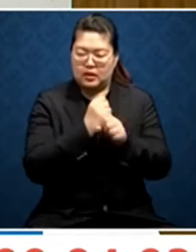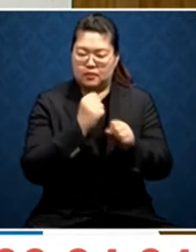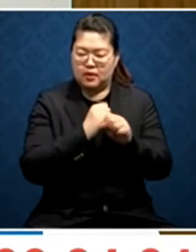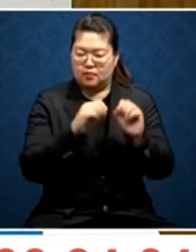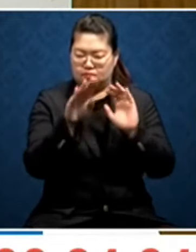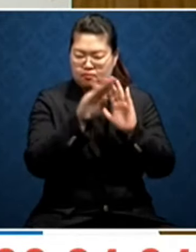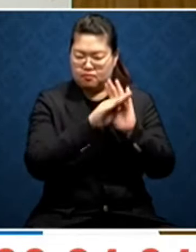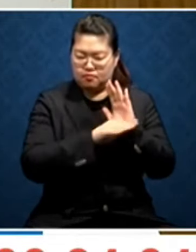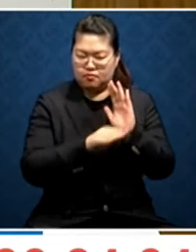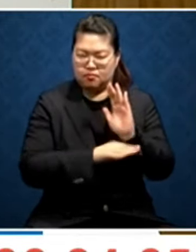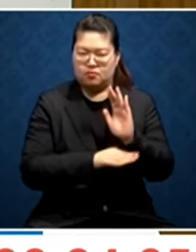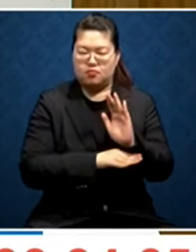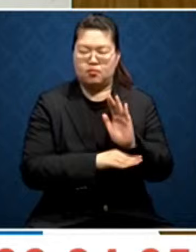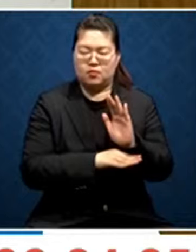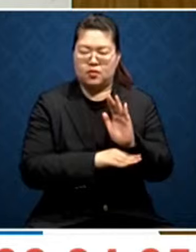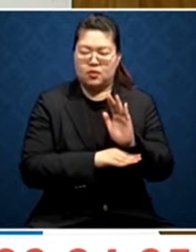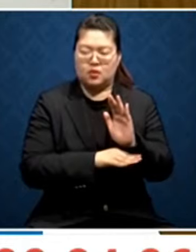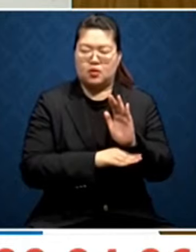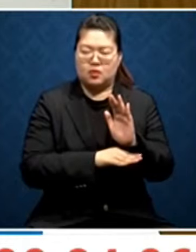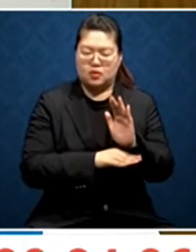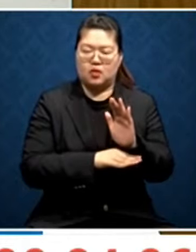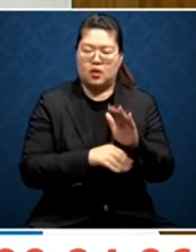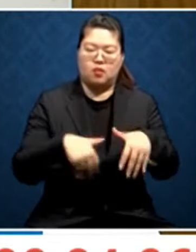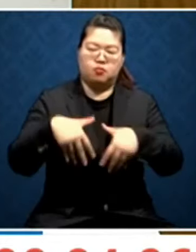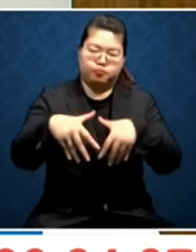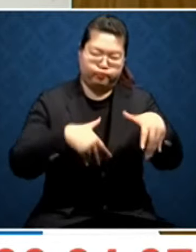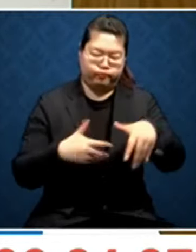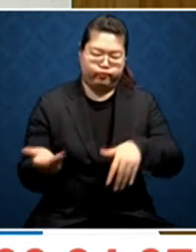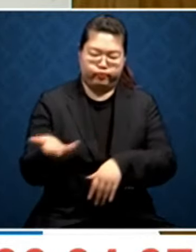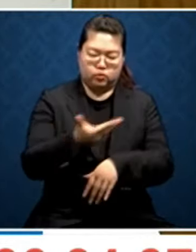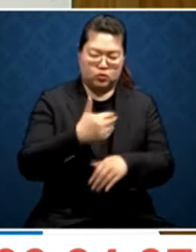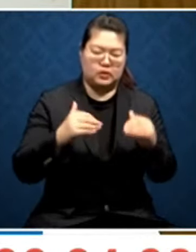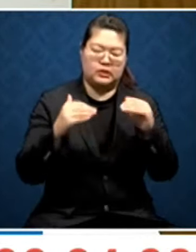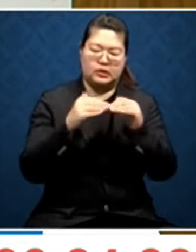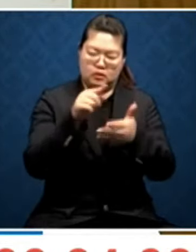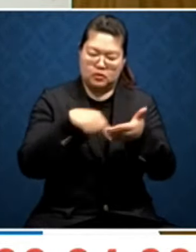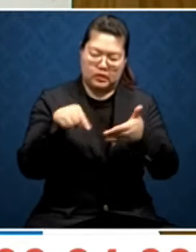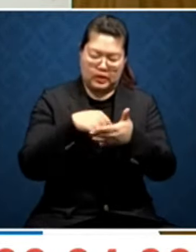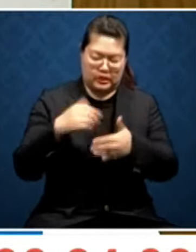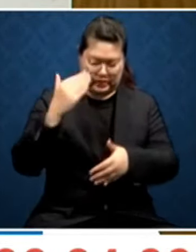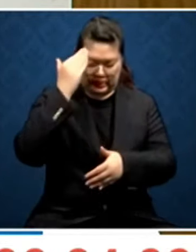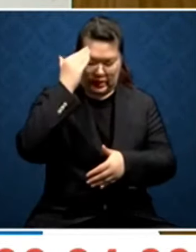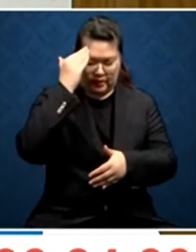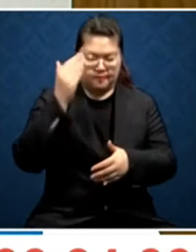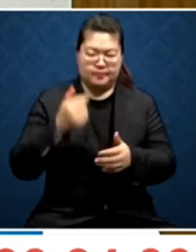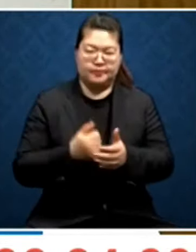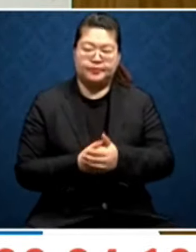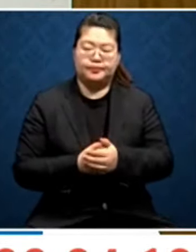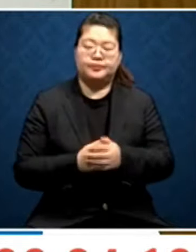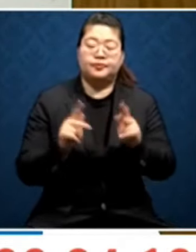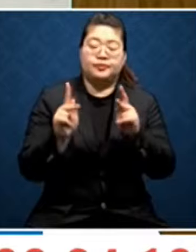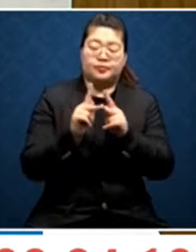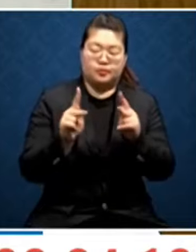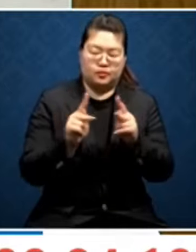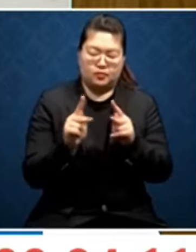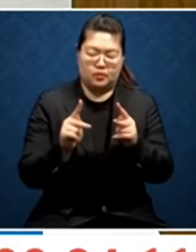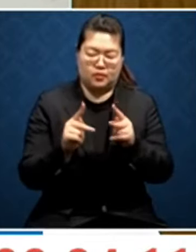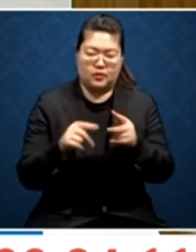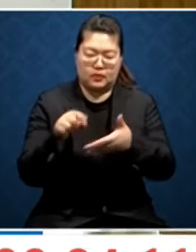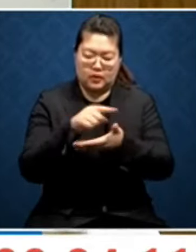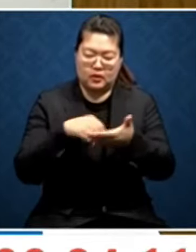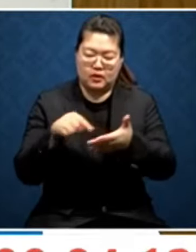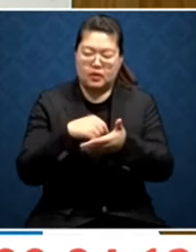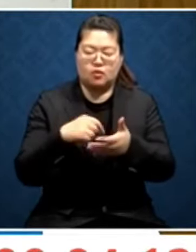การออกเสียงให้ผู้มีสิทธิ์ออกเสียงได้รับทราบอย่างทั่วถึงนะครับและให้คณะกรรมการการเลือกตั้งจัดให้มีการแสดงความคิดเห็นโดยอิส